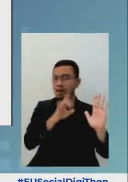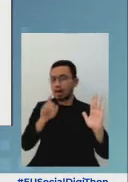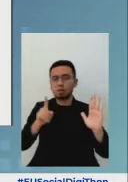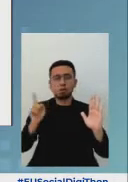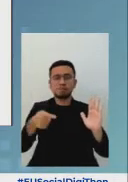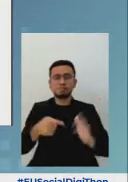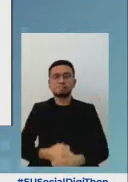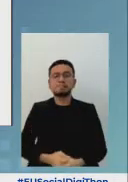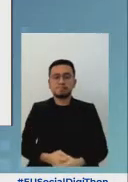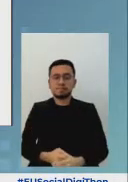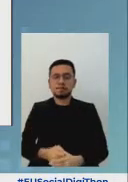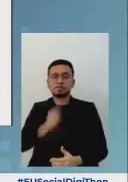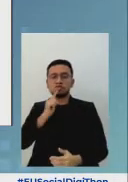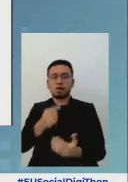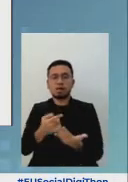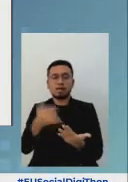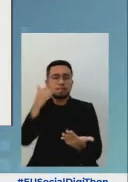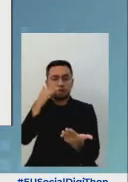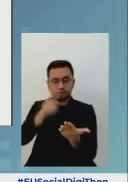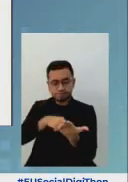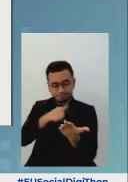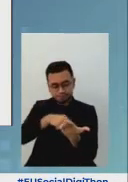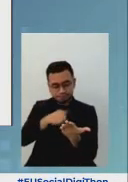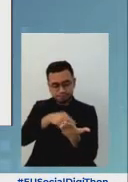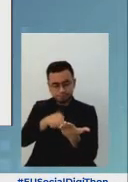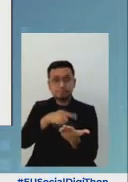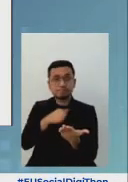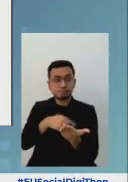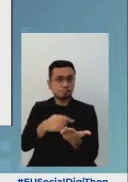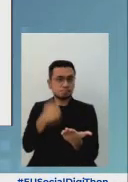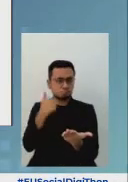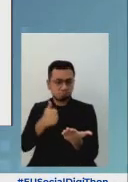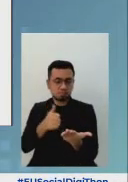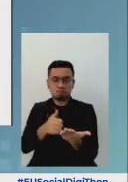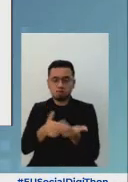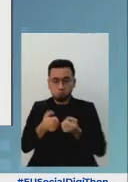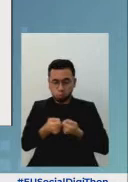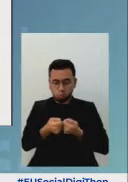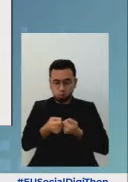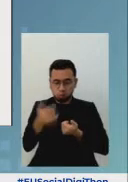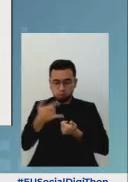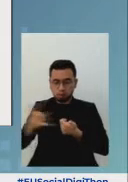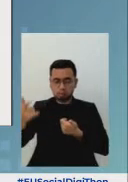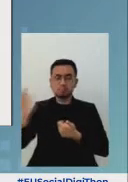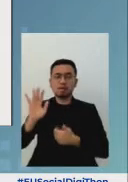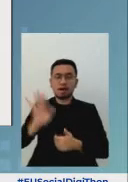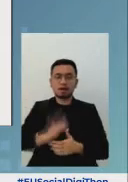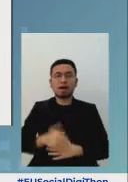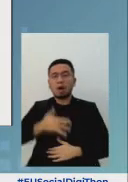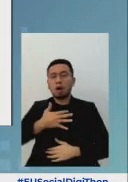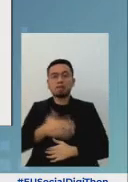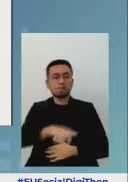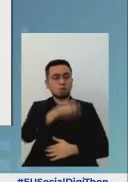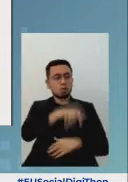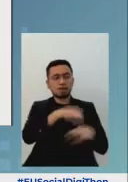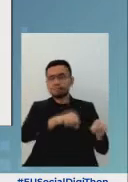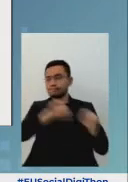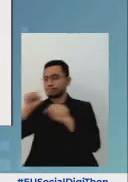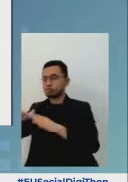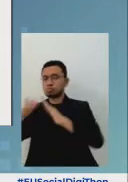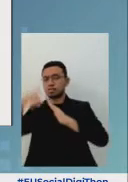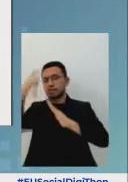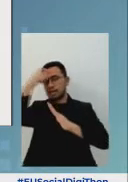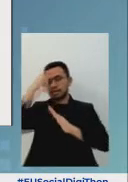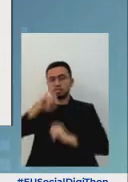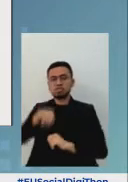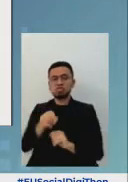screen time. Jaga ya adik-adik screen time kita ya, supaya nggak ada yang nambah masuk ke rumah sakit jiwa gara-gara adiksi gawai.